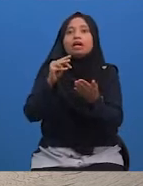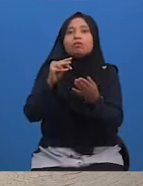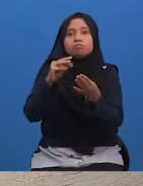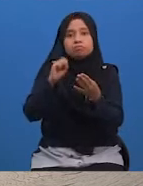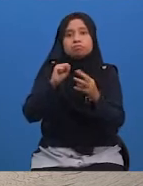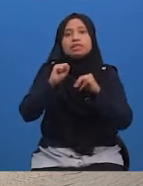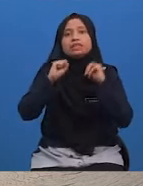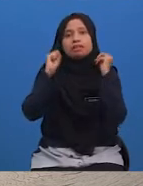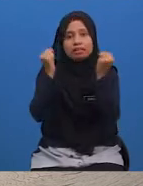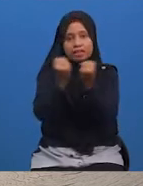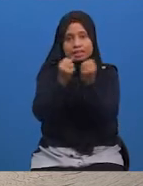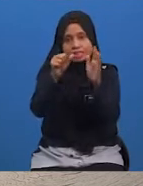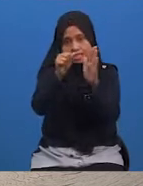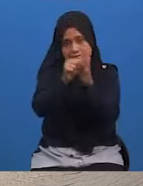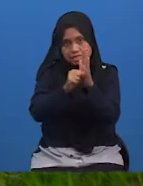masyarakat setempat.